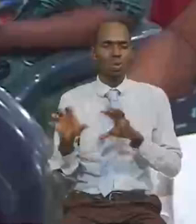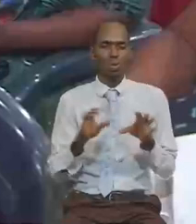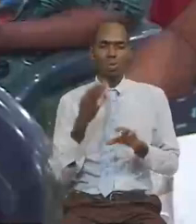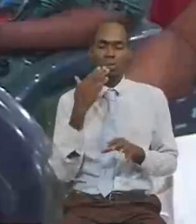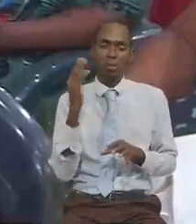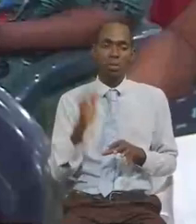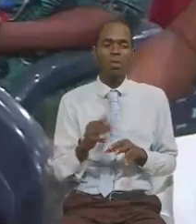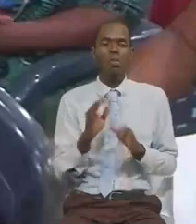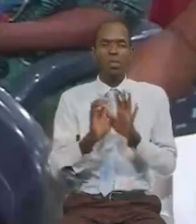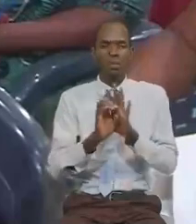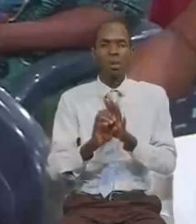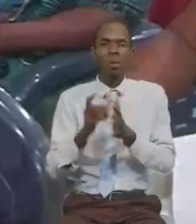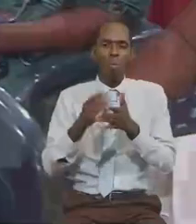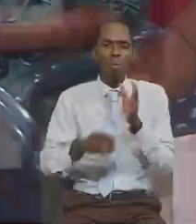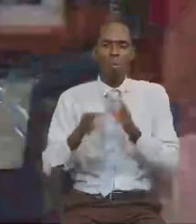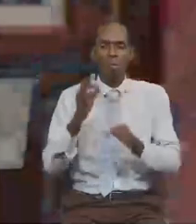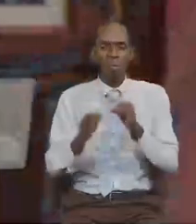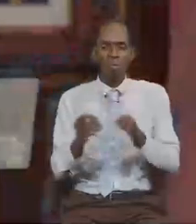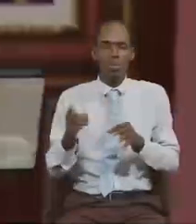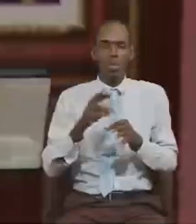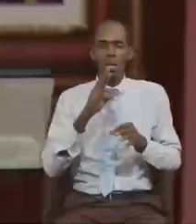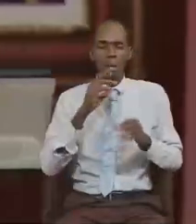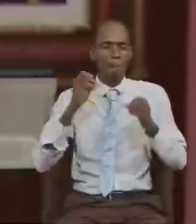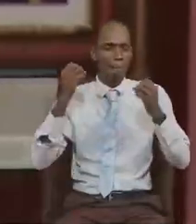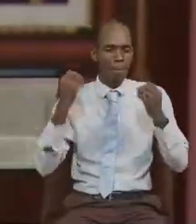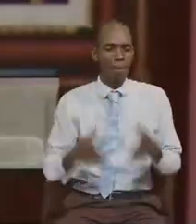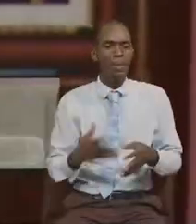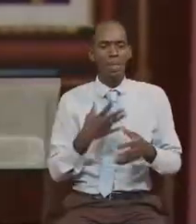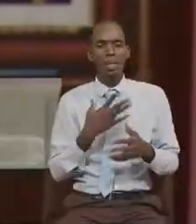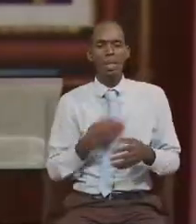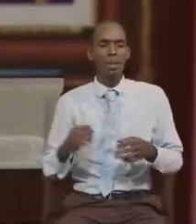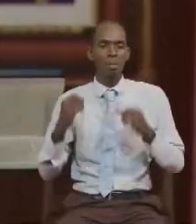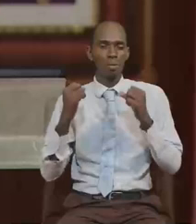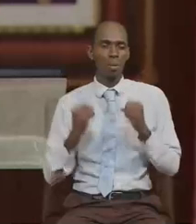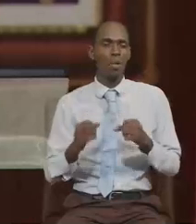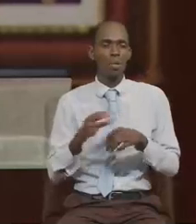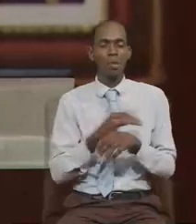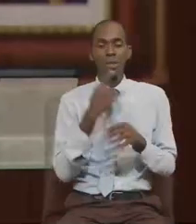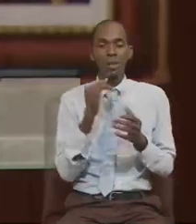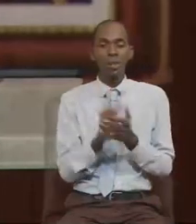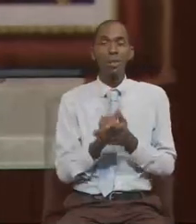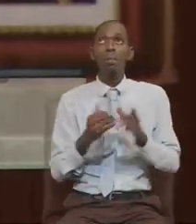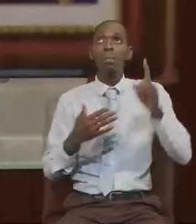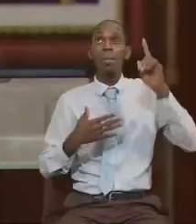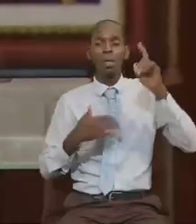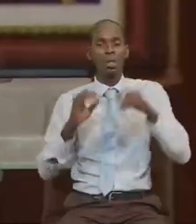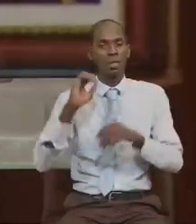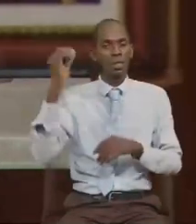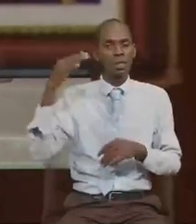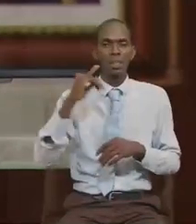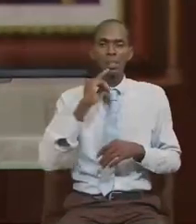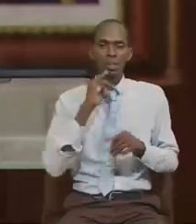forts. Et s'ils sont puissants, et dis, ma grâce te suffit. Tu mèneras une